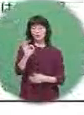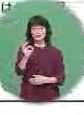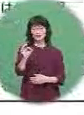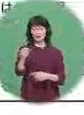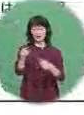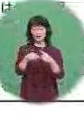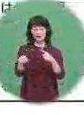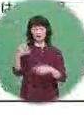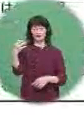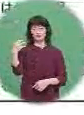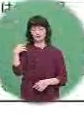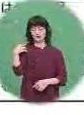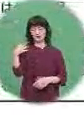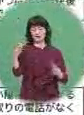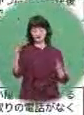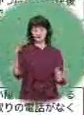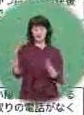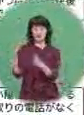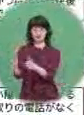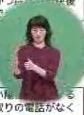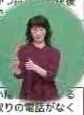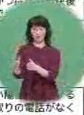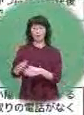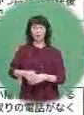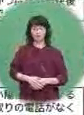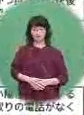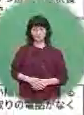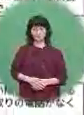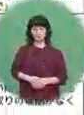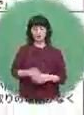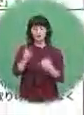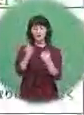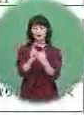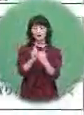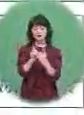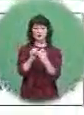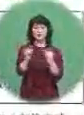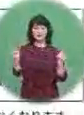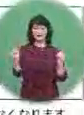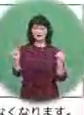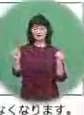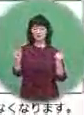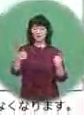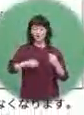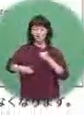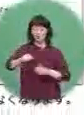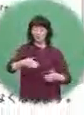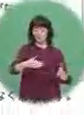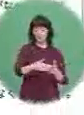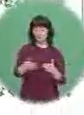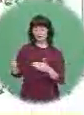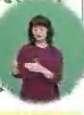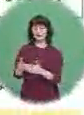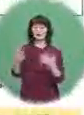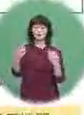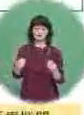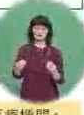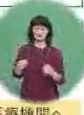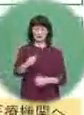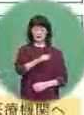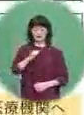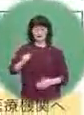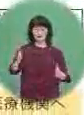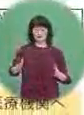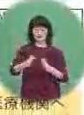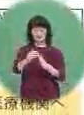公費負担が縮小されますまた濃厚接触者の行動制限がなくなり5日間の